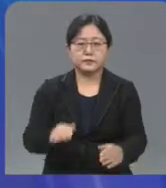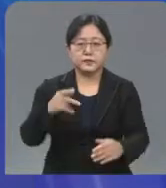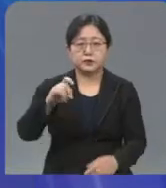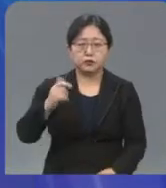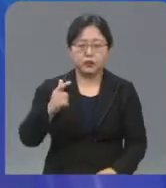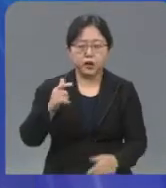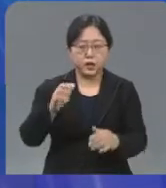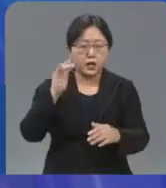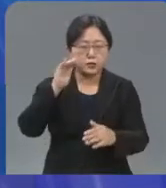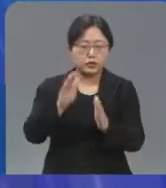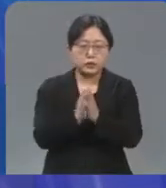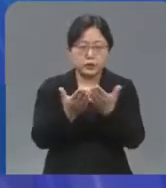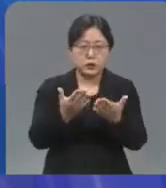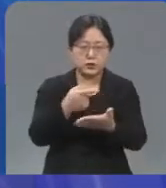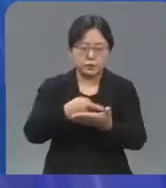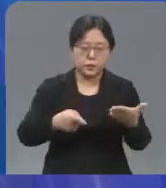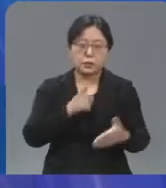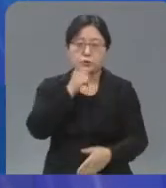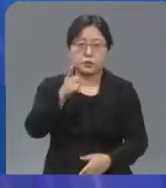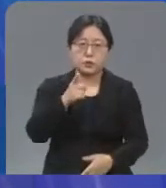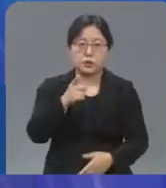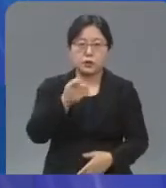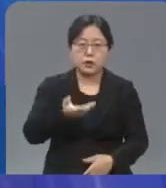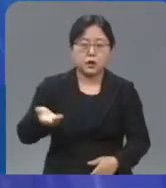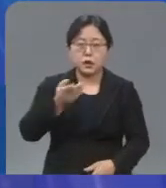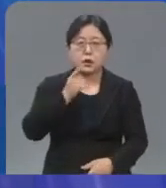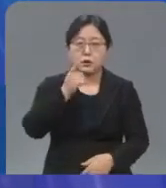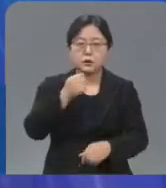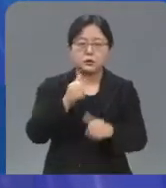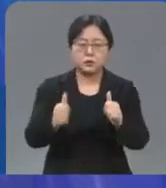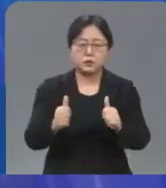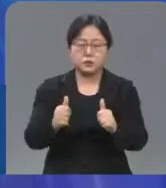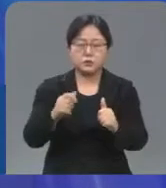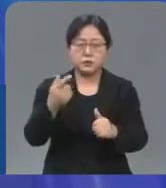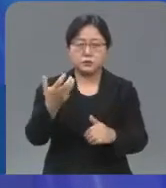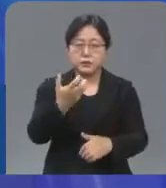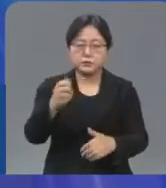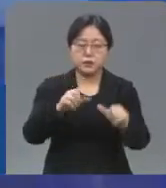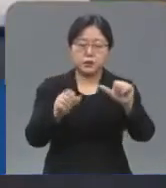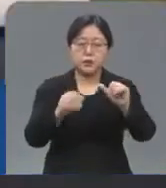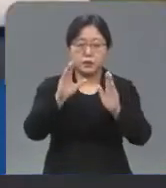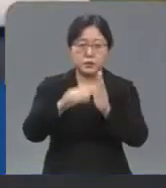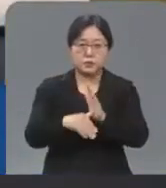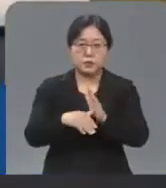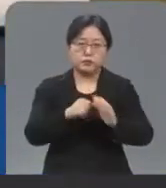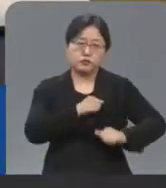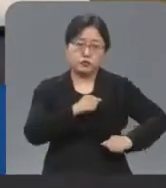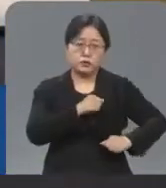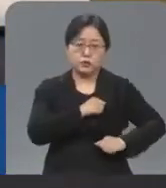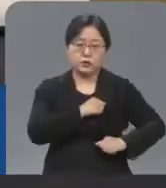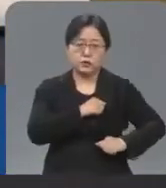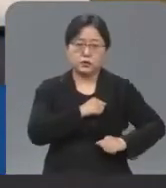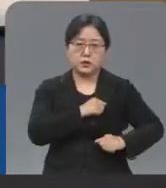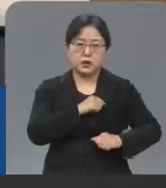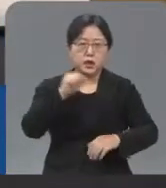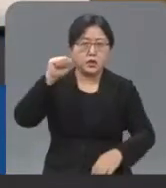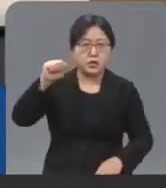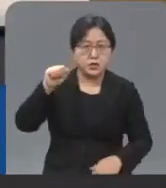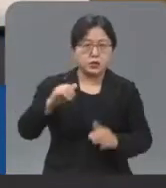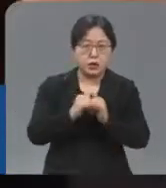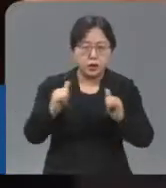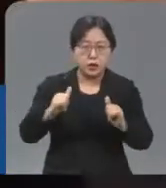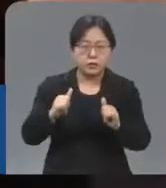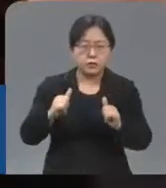전두환 회고록과 관련한 손해배상 소송의 항소심 재판에서 1980년 5월 당시 계엄군이 시위대 장갑차에